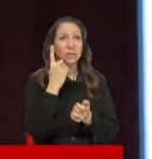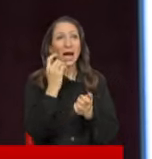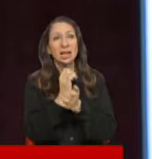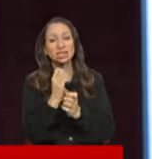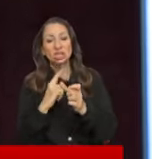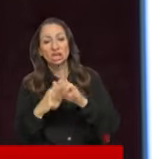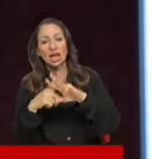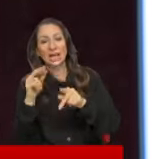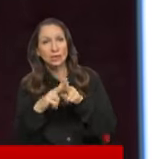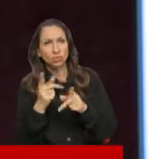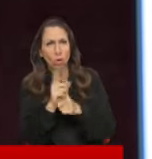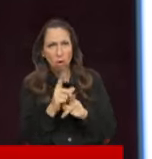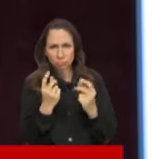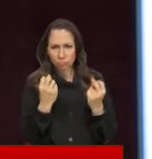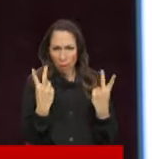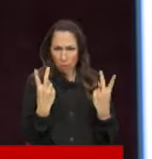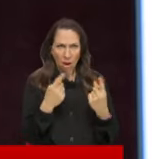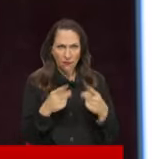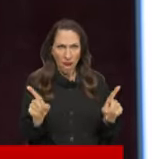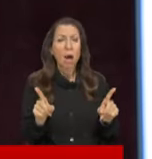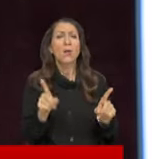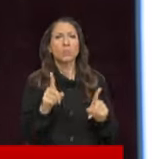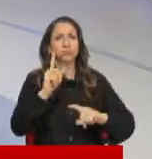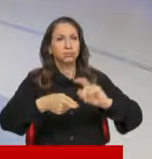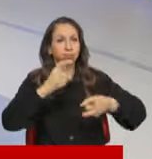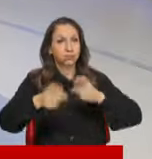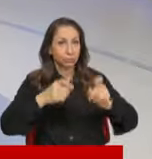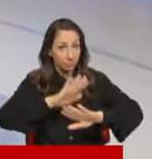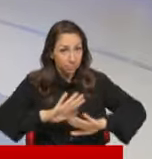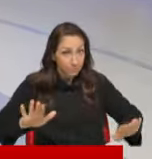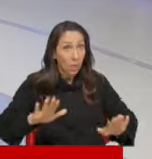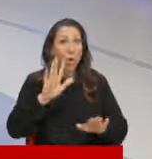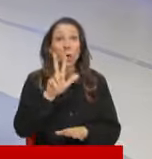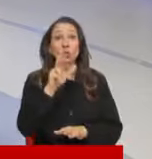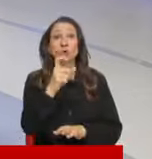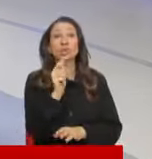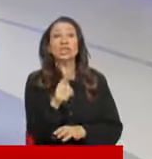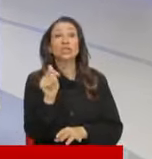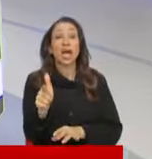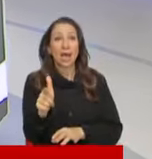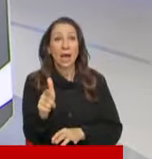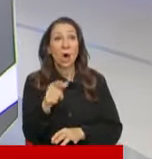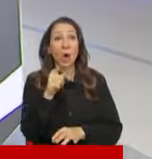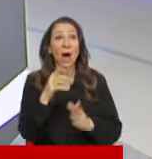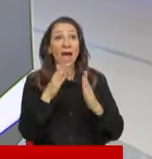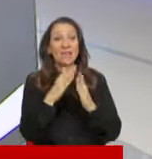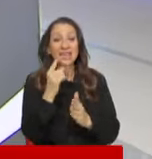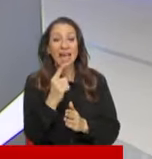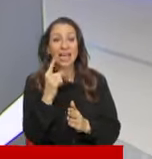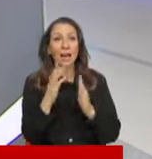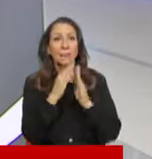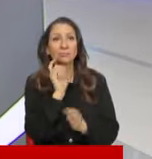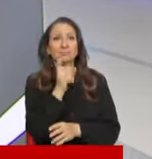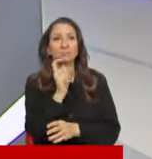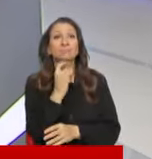aile Çelik soy isimli bunları da tespit ettik ve 39 ilçede o haneleri tek tek kapı